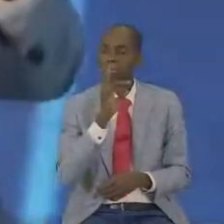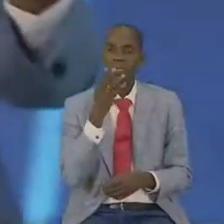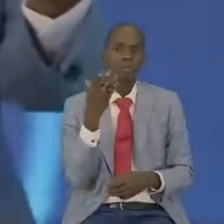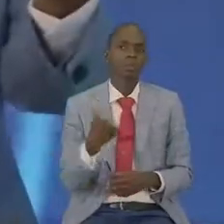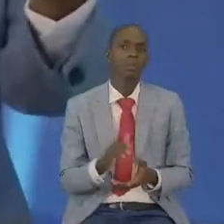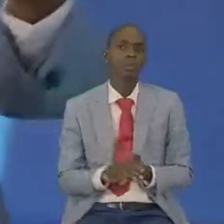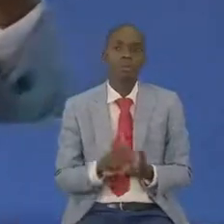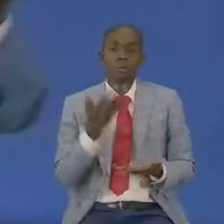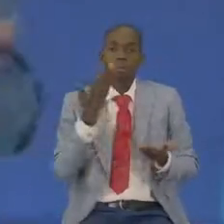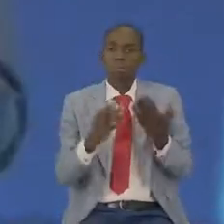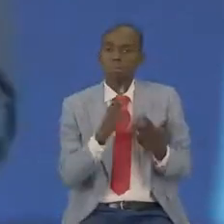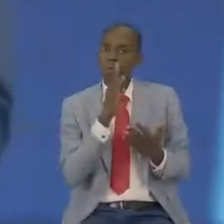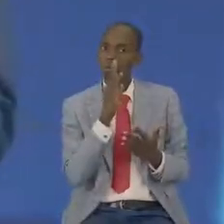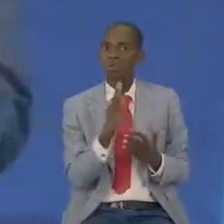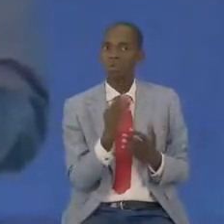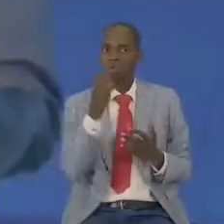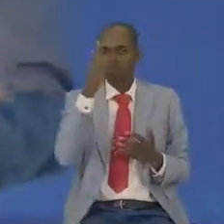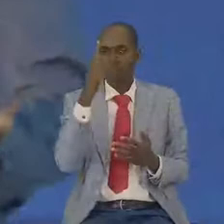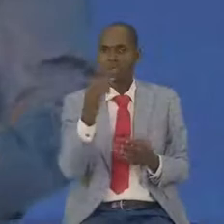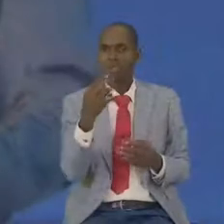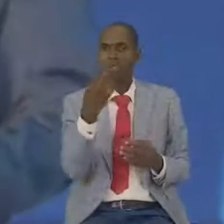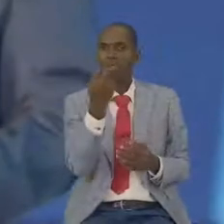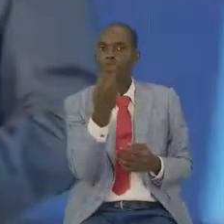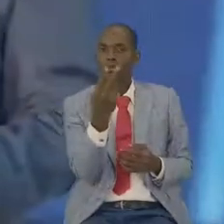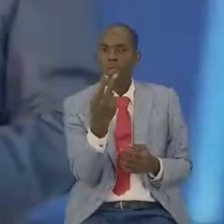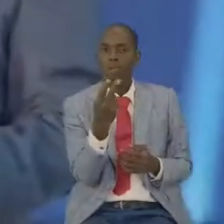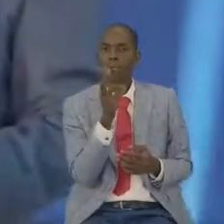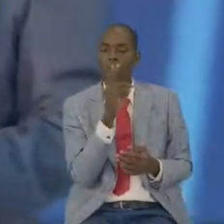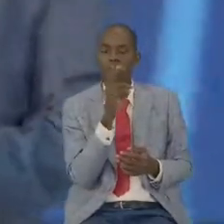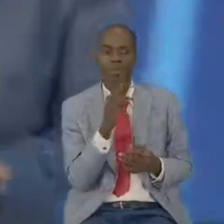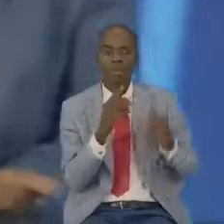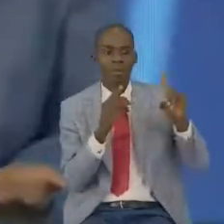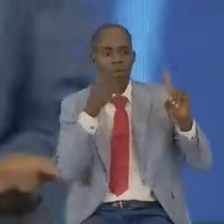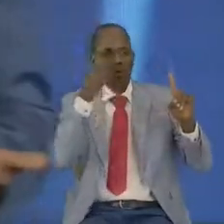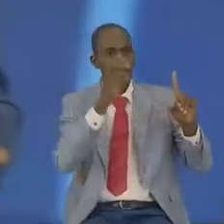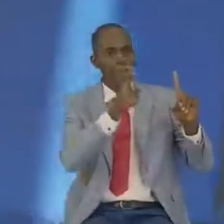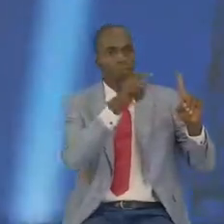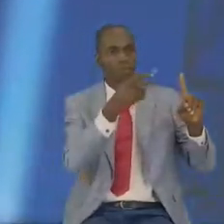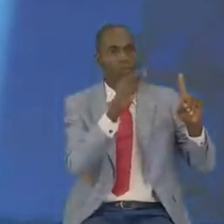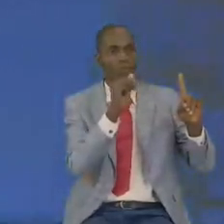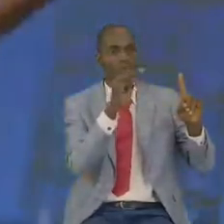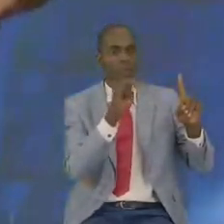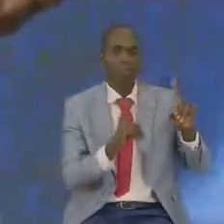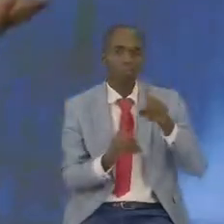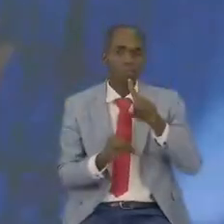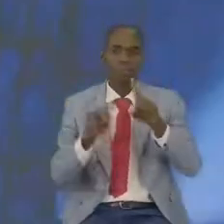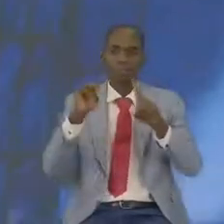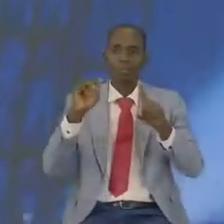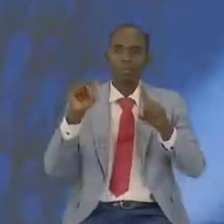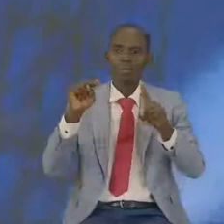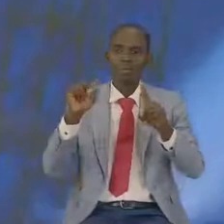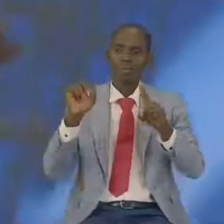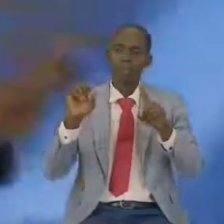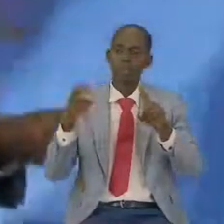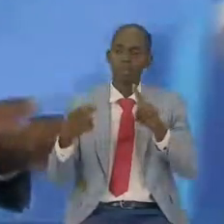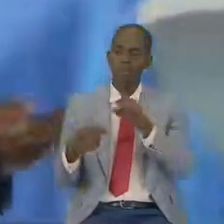Peut-être avec les 12 tribus, toi, Ephraim, ça c'est ta source là-bas. Manassé, voici ta source. Ruben, voici ta